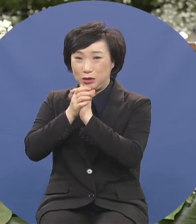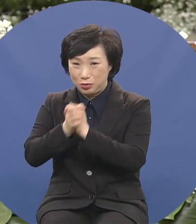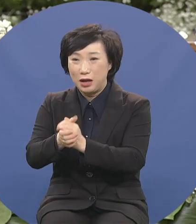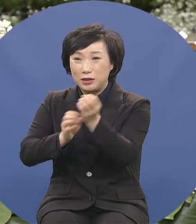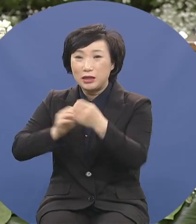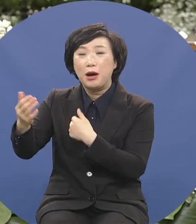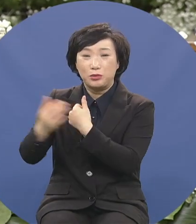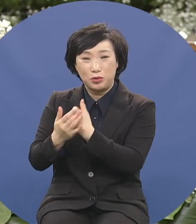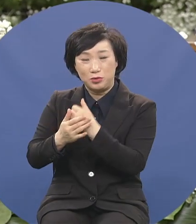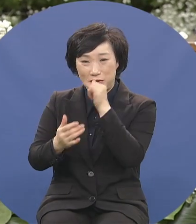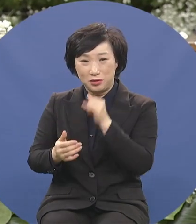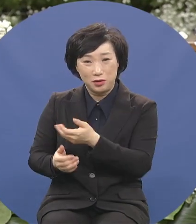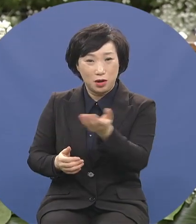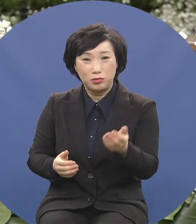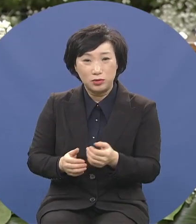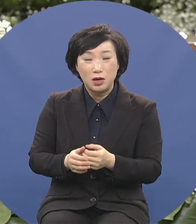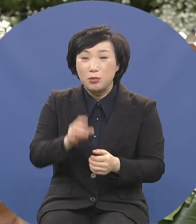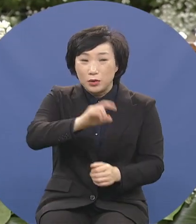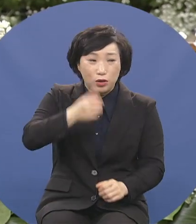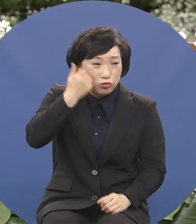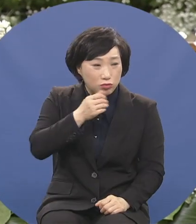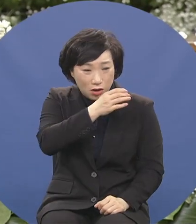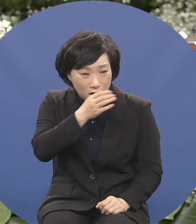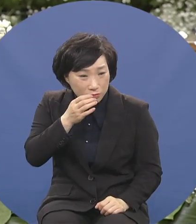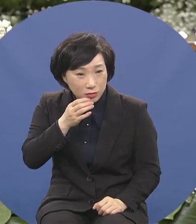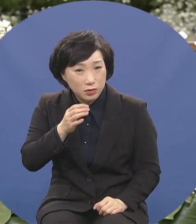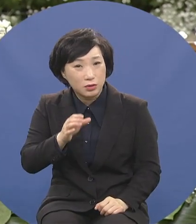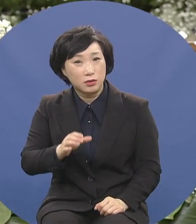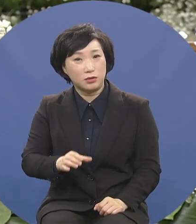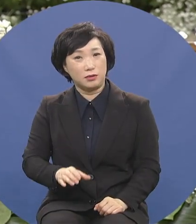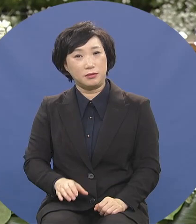누가 핑계대느냐?